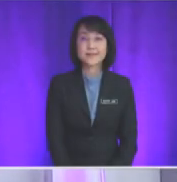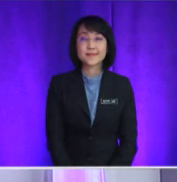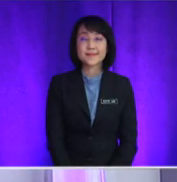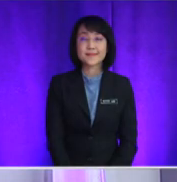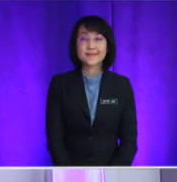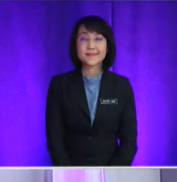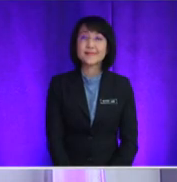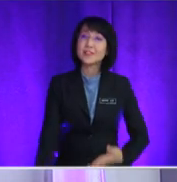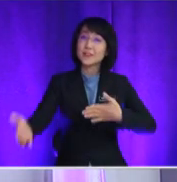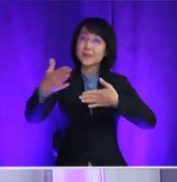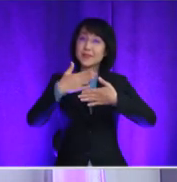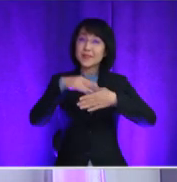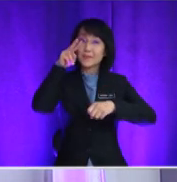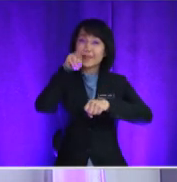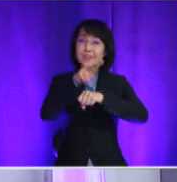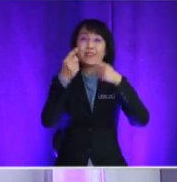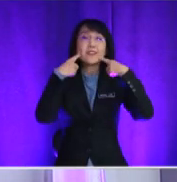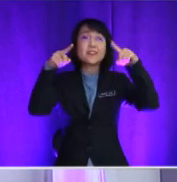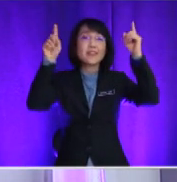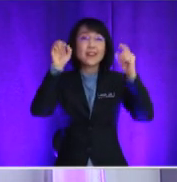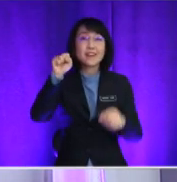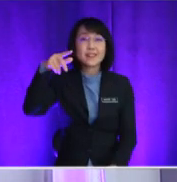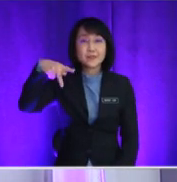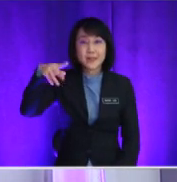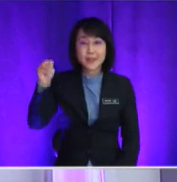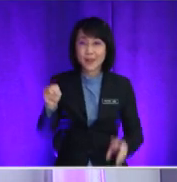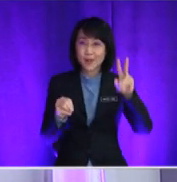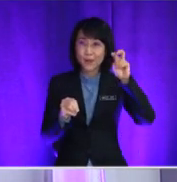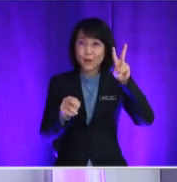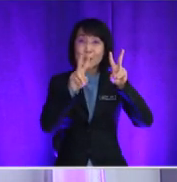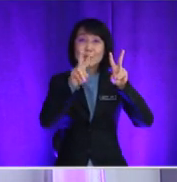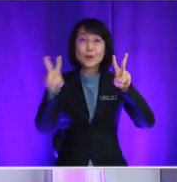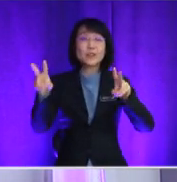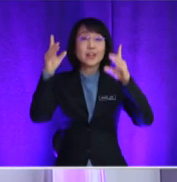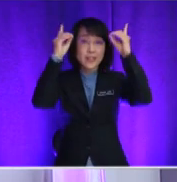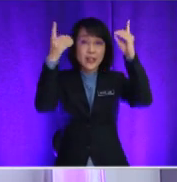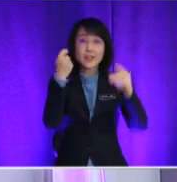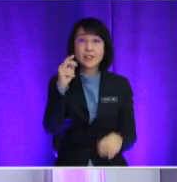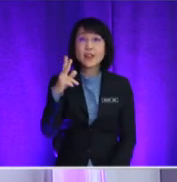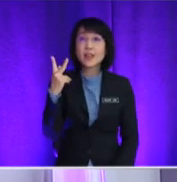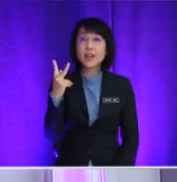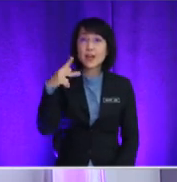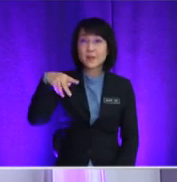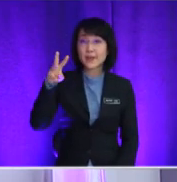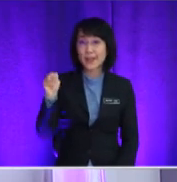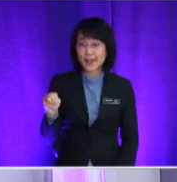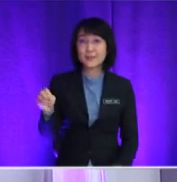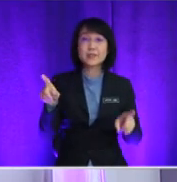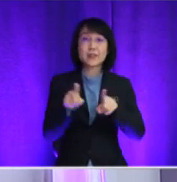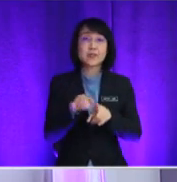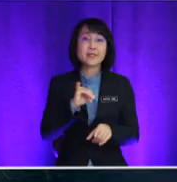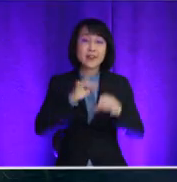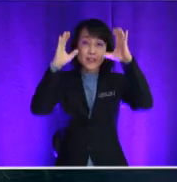kembali menonton sukses SPM Masih bersama saya ialah Cikgu Eliza dan